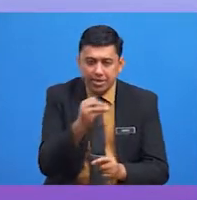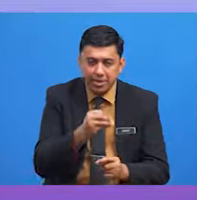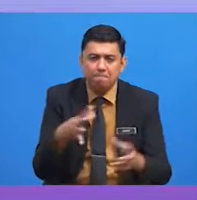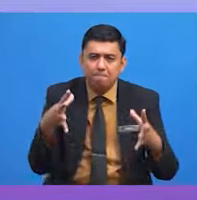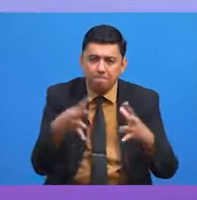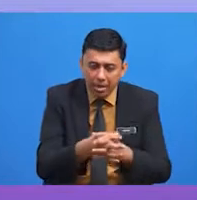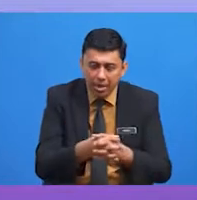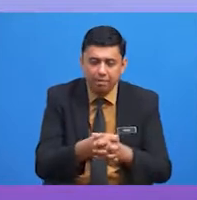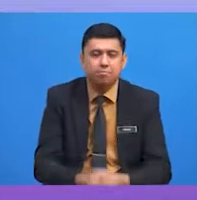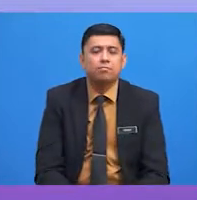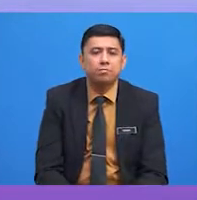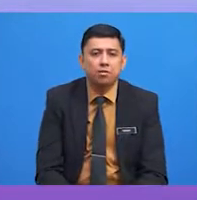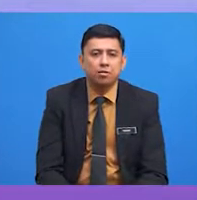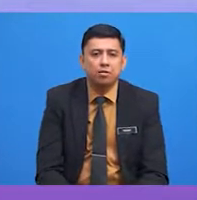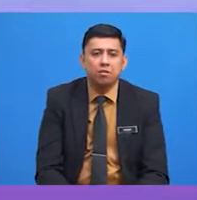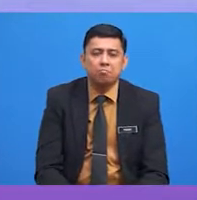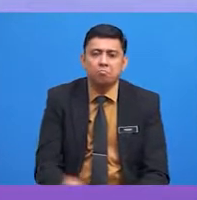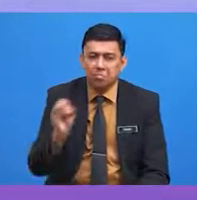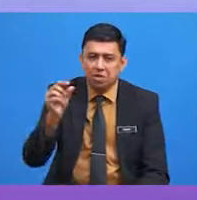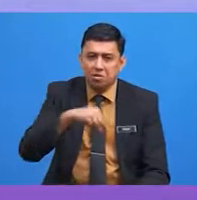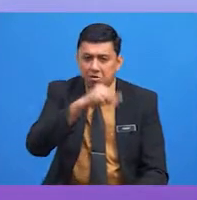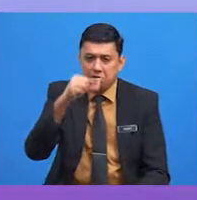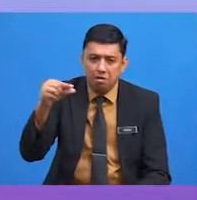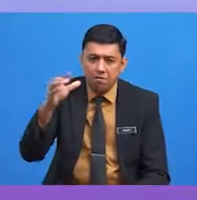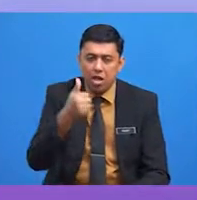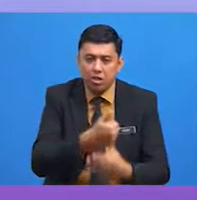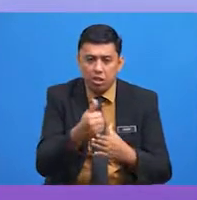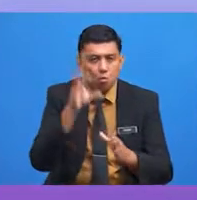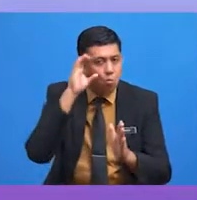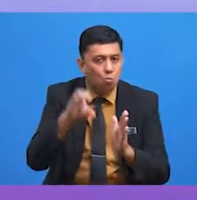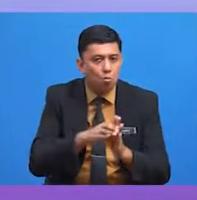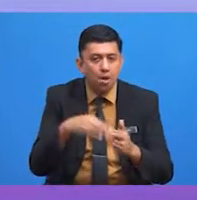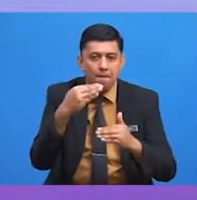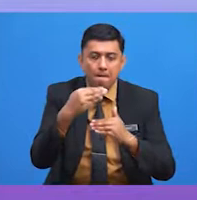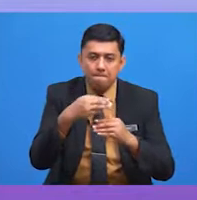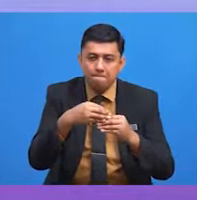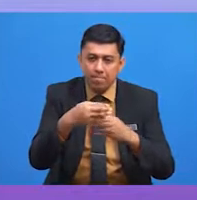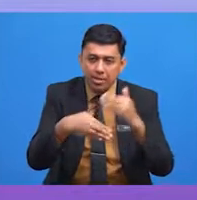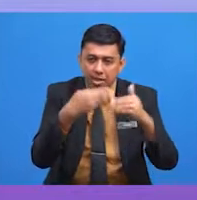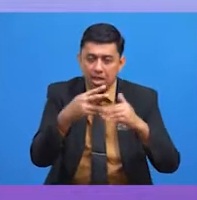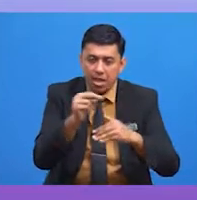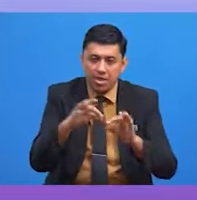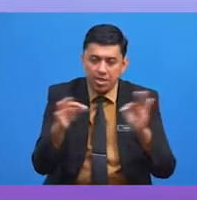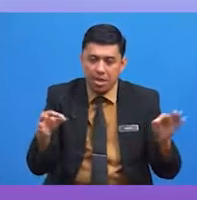padat. 4. Tiada graf atau gambar, binaan ayat panjang-panjang.